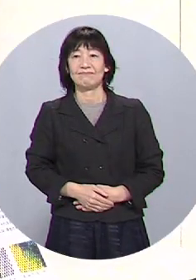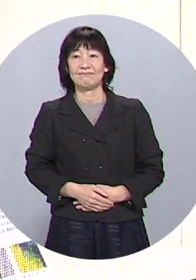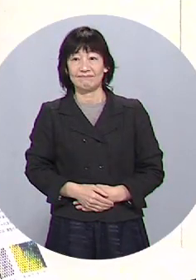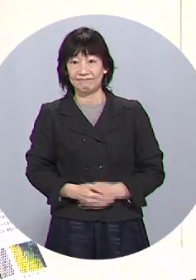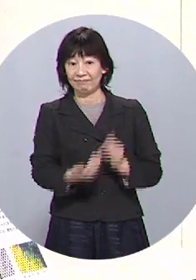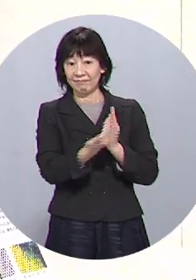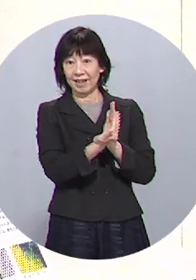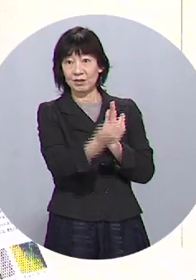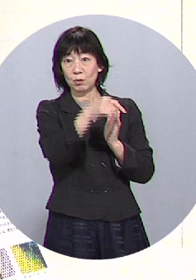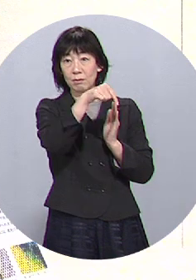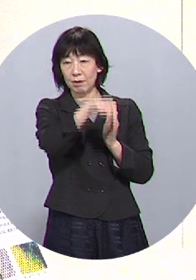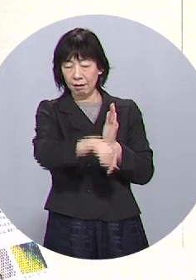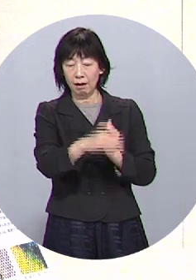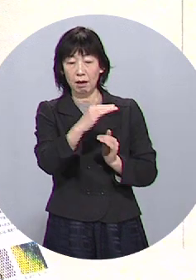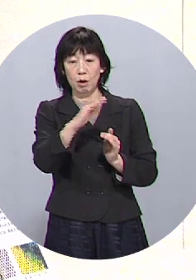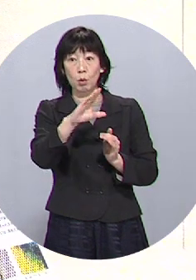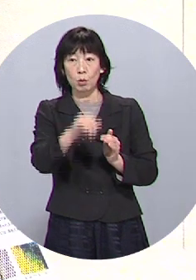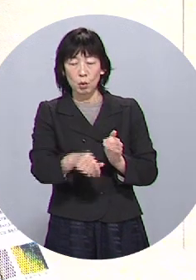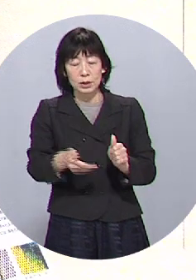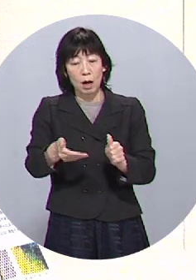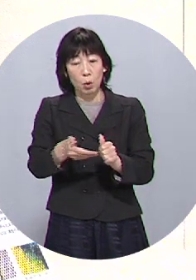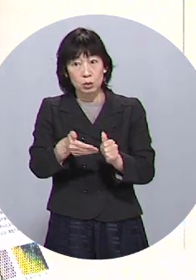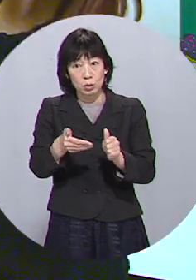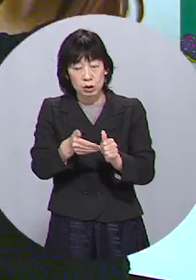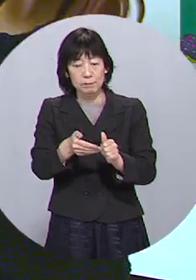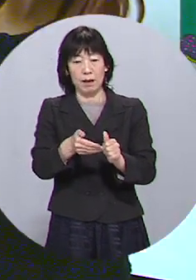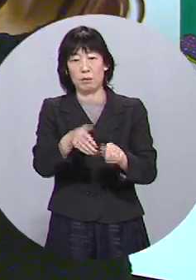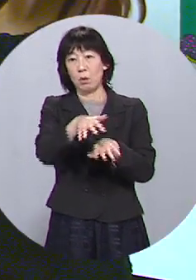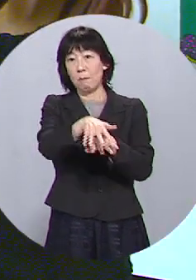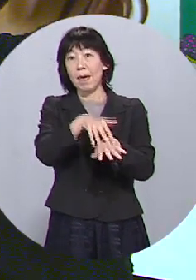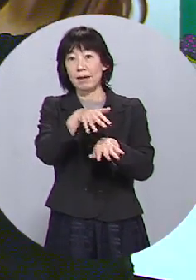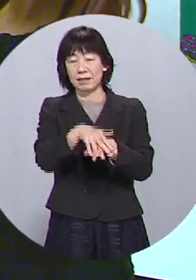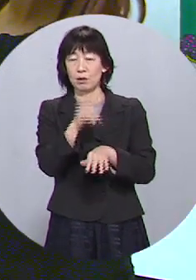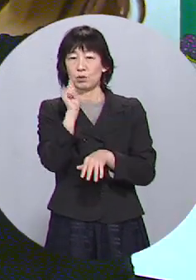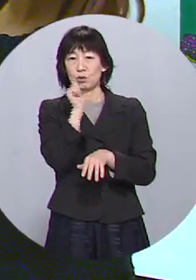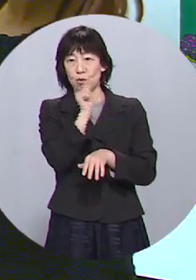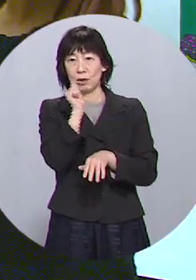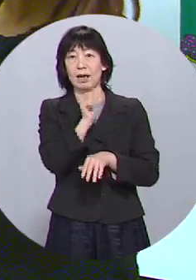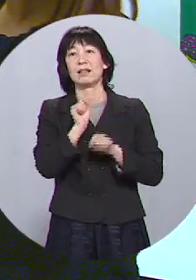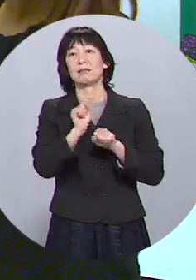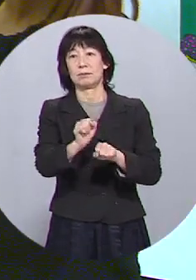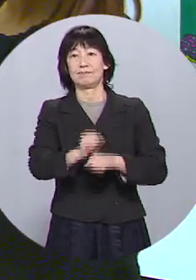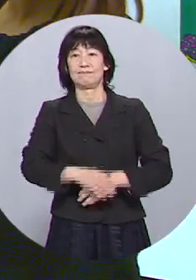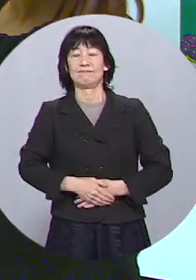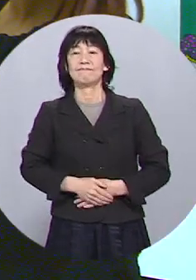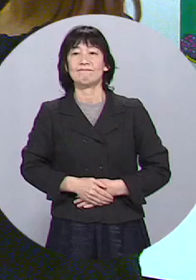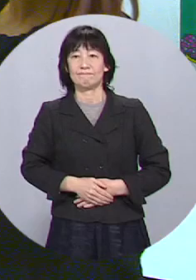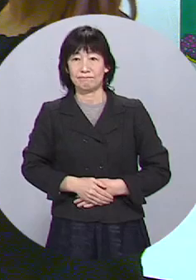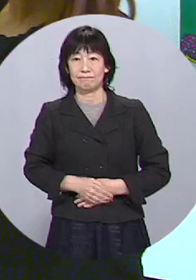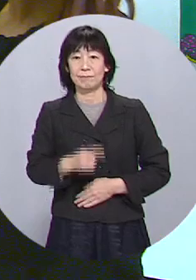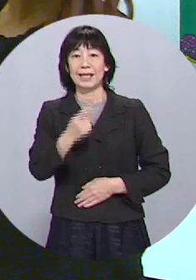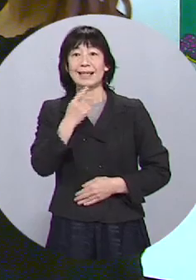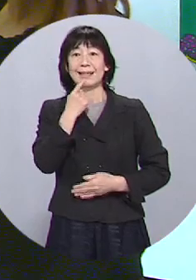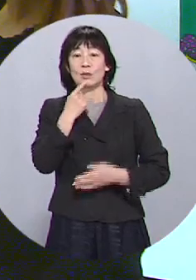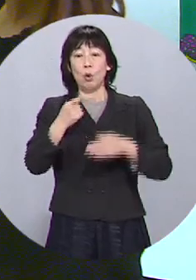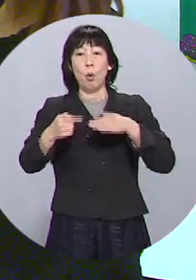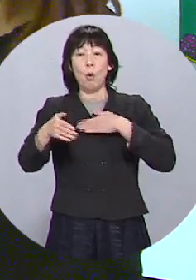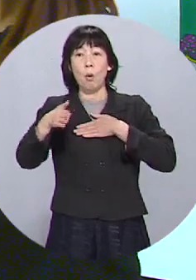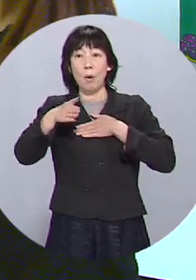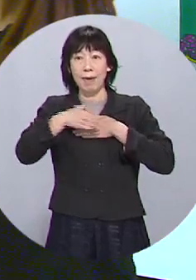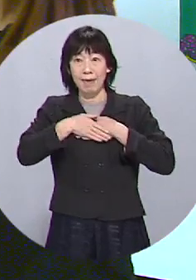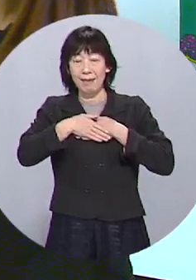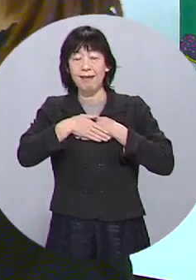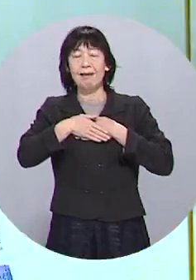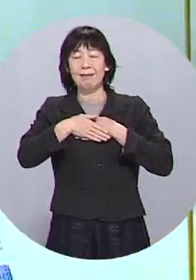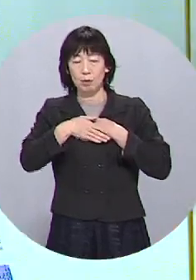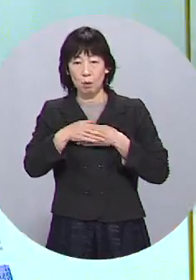展示の中から後藤さんおすすめの名泉を何点かご紹介いただきました。 人枝玉虫地梅模様